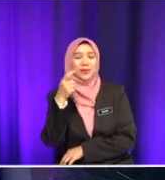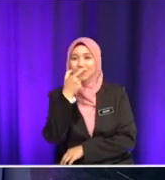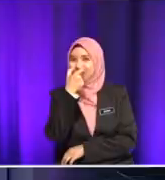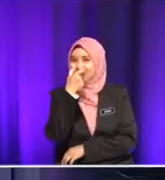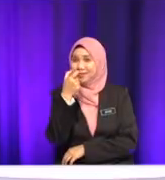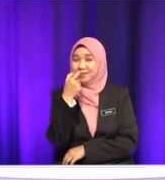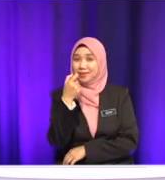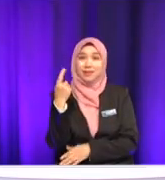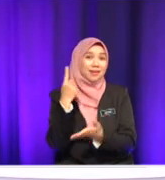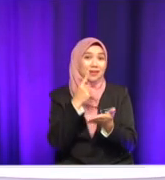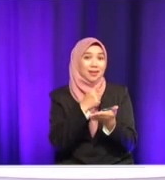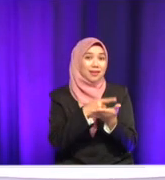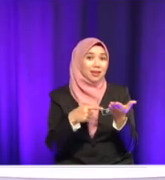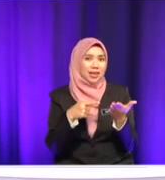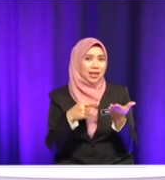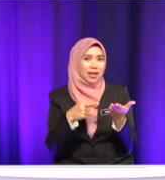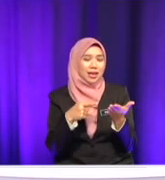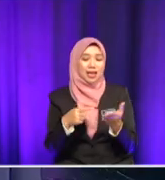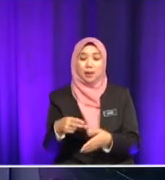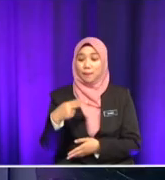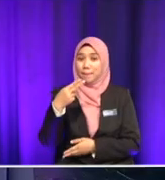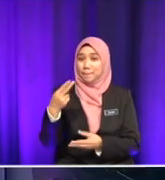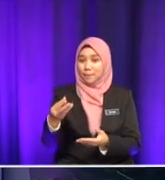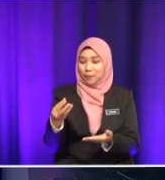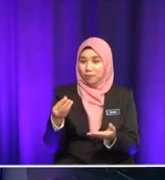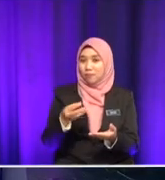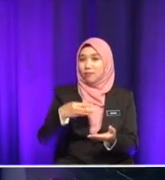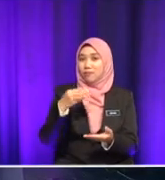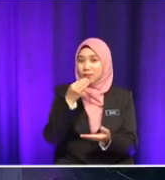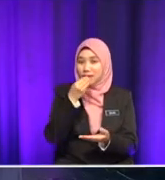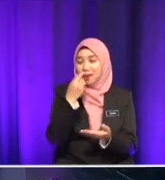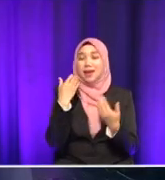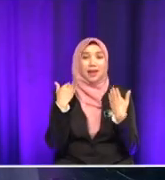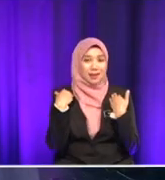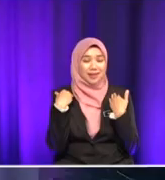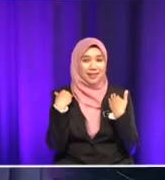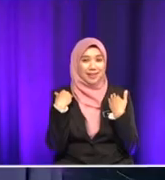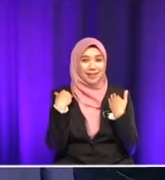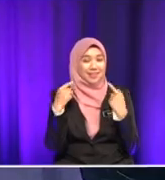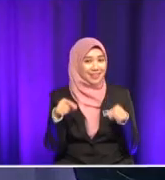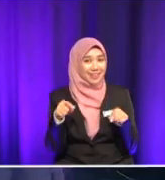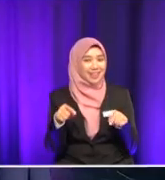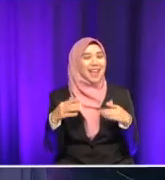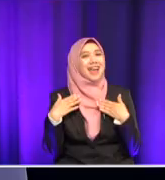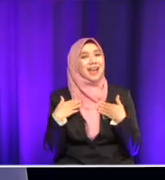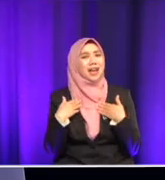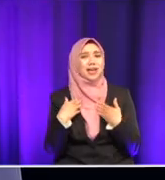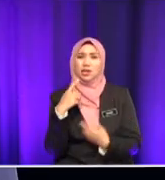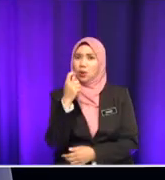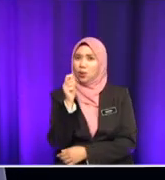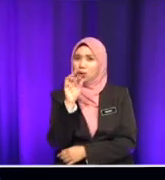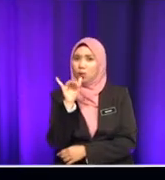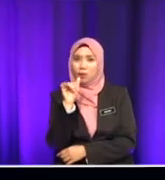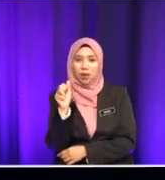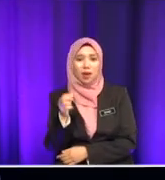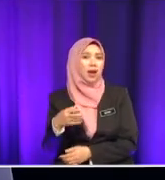apa hidangan yang ada hari ini ada berbagai hidangan disediakan di warung ini ada udang